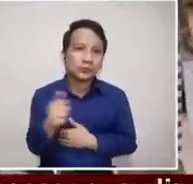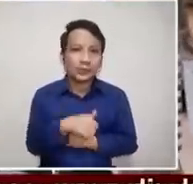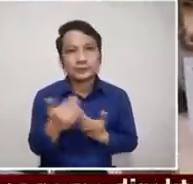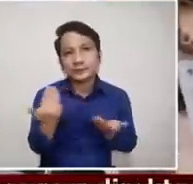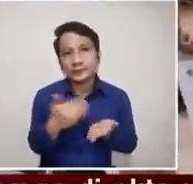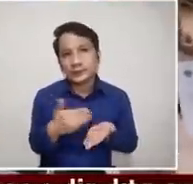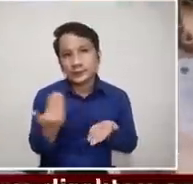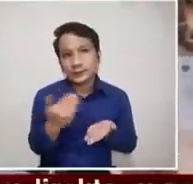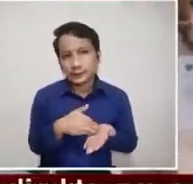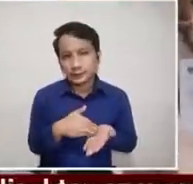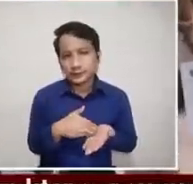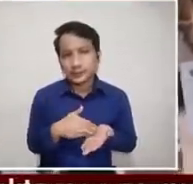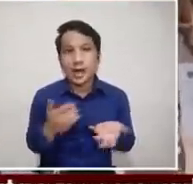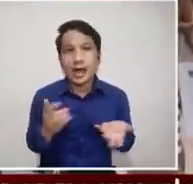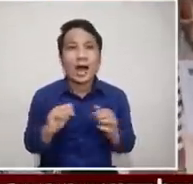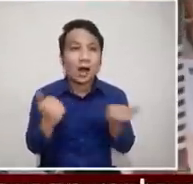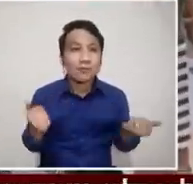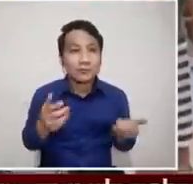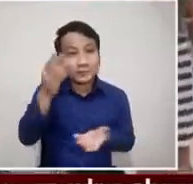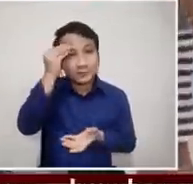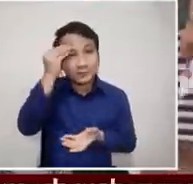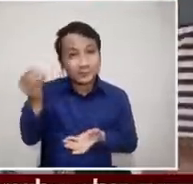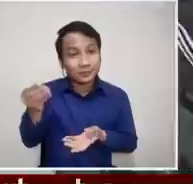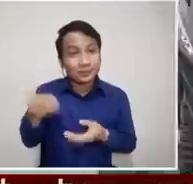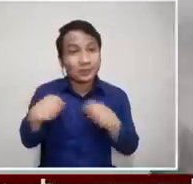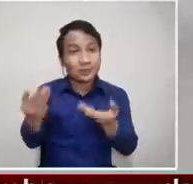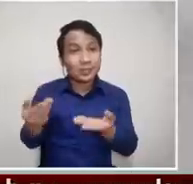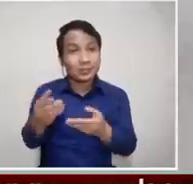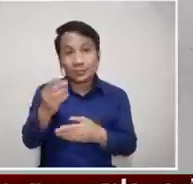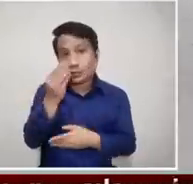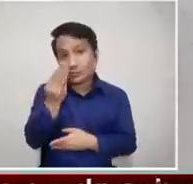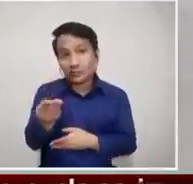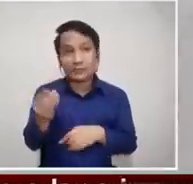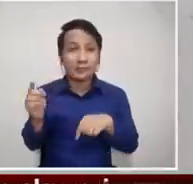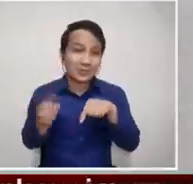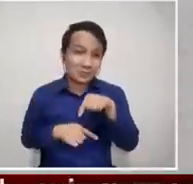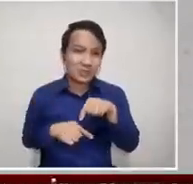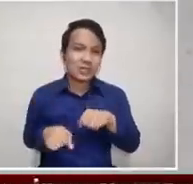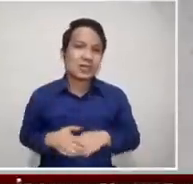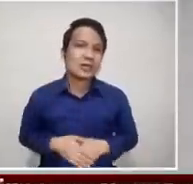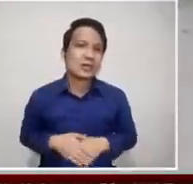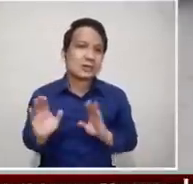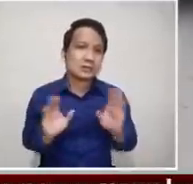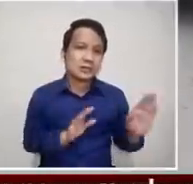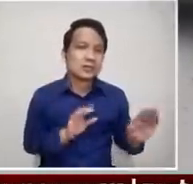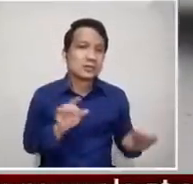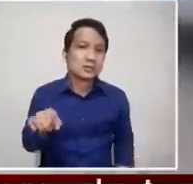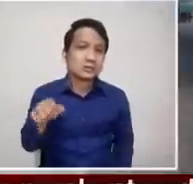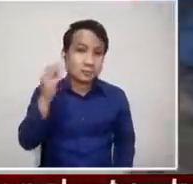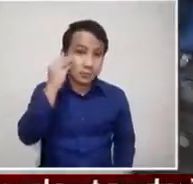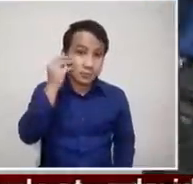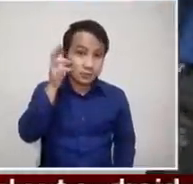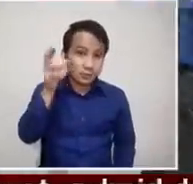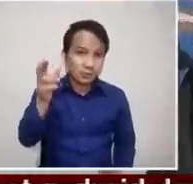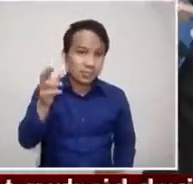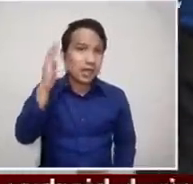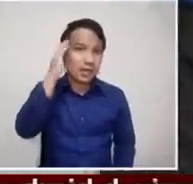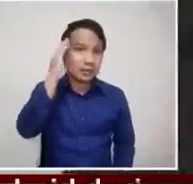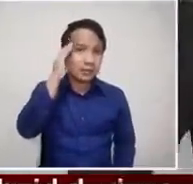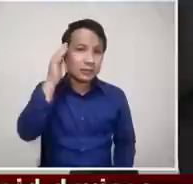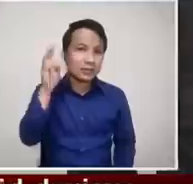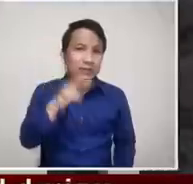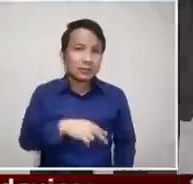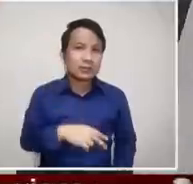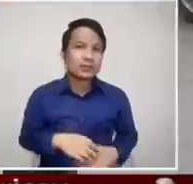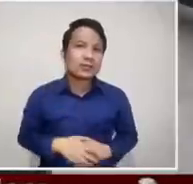po magtatanda yung tao kung hindi natin bibigyan ng konting leksyon? Kalmado naman si Mang Reggie na alam agad ang violation.